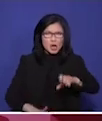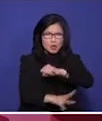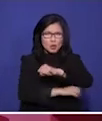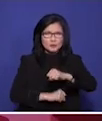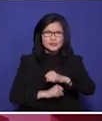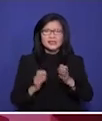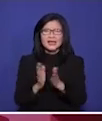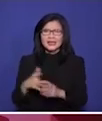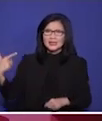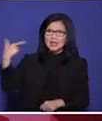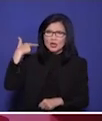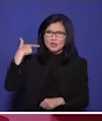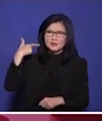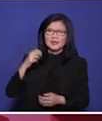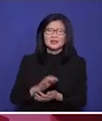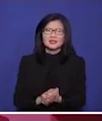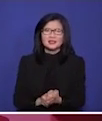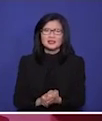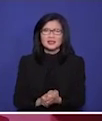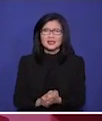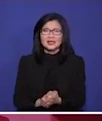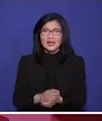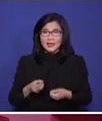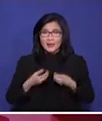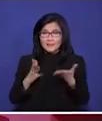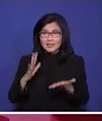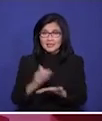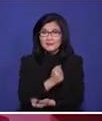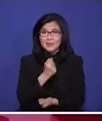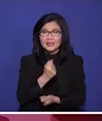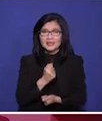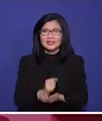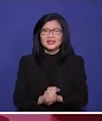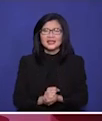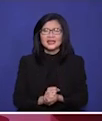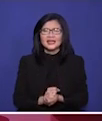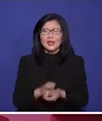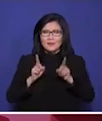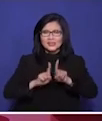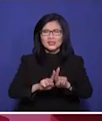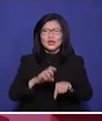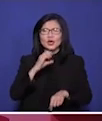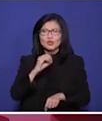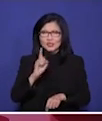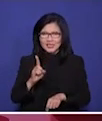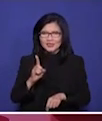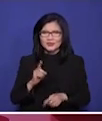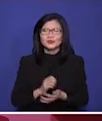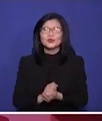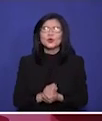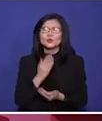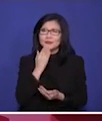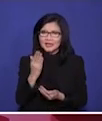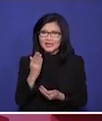dan terorisme kini kami berikan kesempatan kepada paslon nomor 01 untuk bertanya silakan waktunya adalah